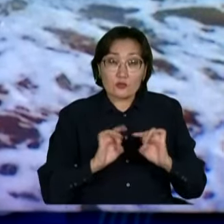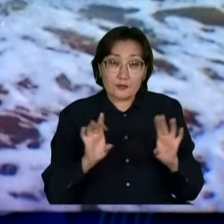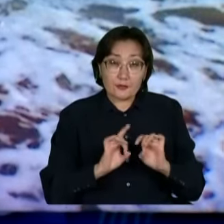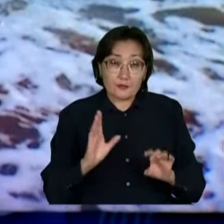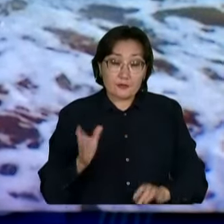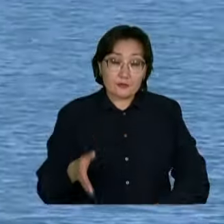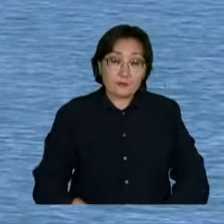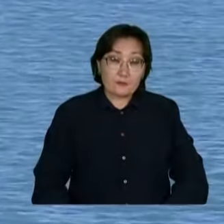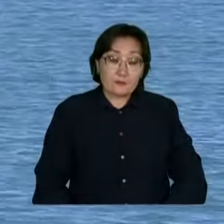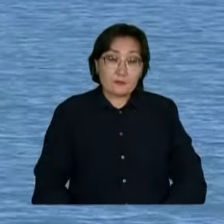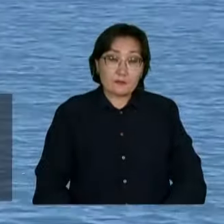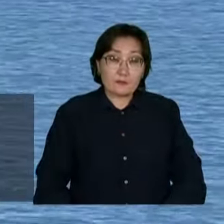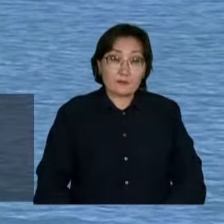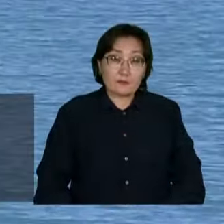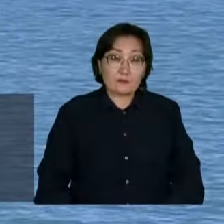тарқатады.